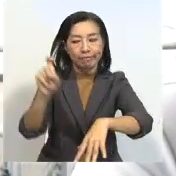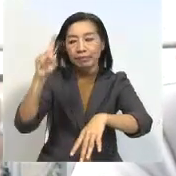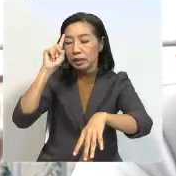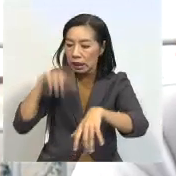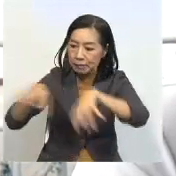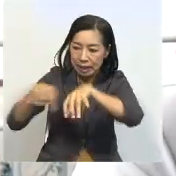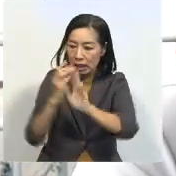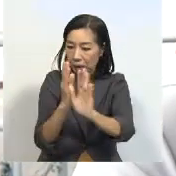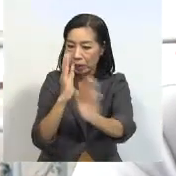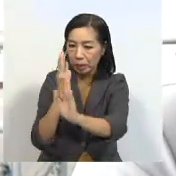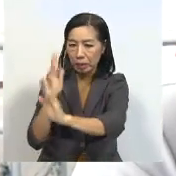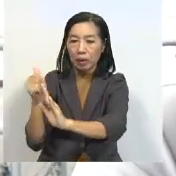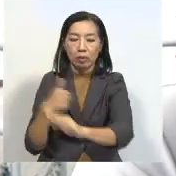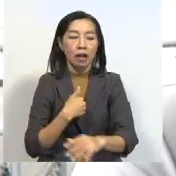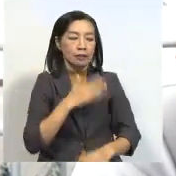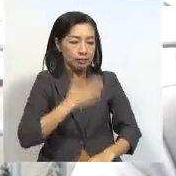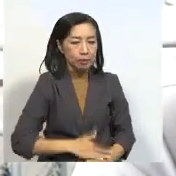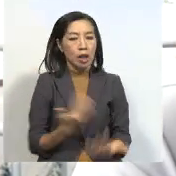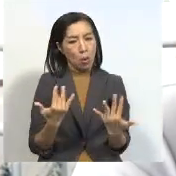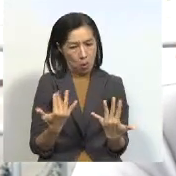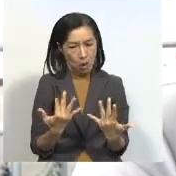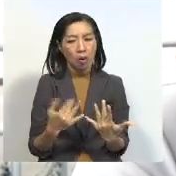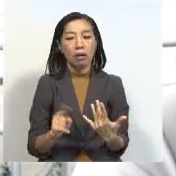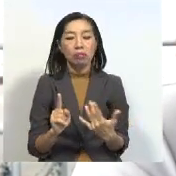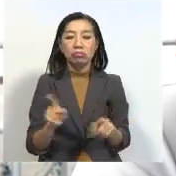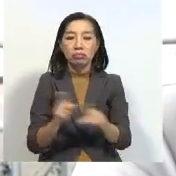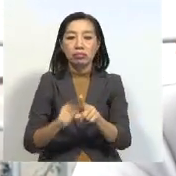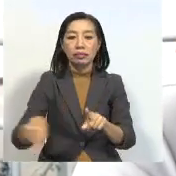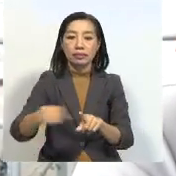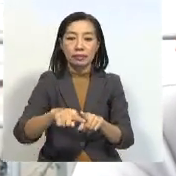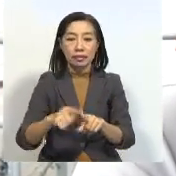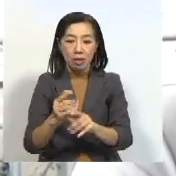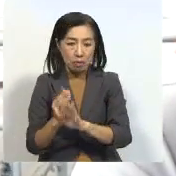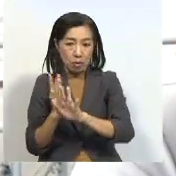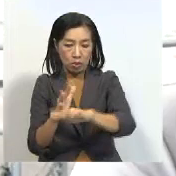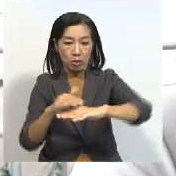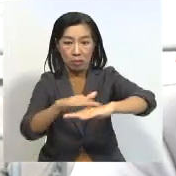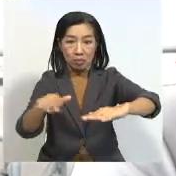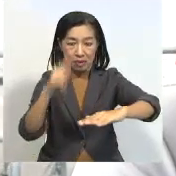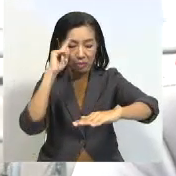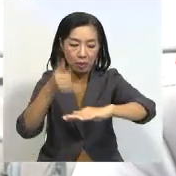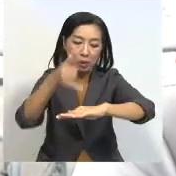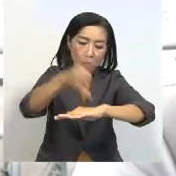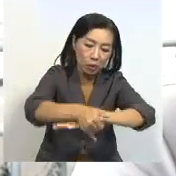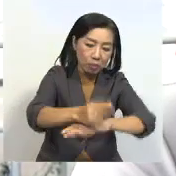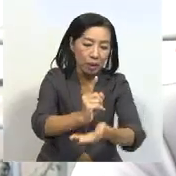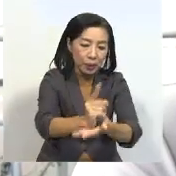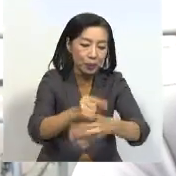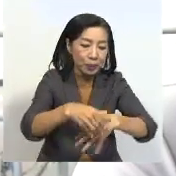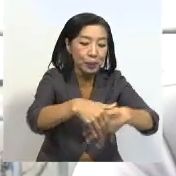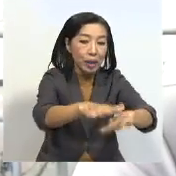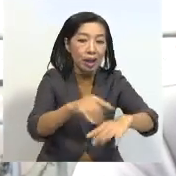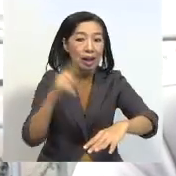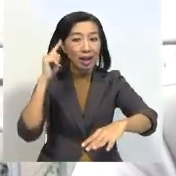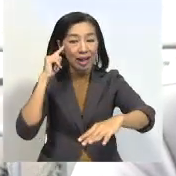ก็ให้รอกันสักนิดหนึ่งลงไปทีละชุดแล้วก็บางโป๊ะบางท่าก็อาจจะมีอุปกรณ์ท่านอาจจะไม่จำเป็นต้อง